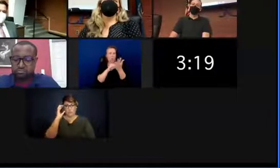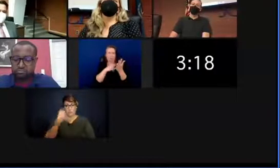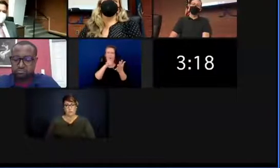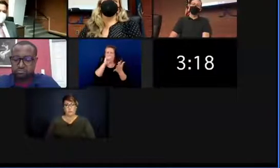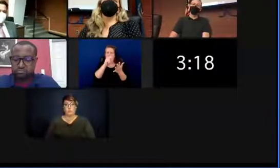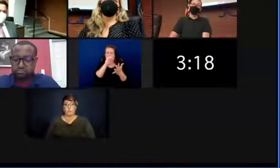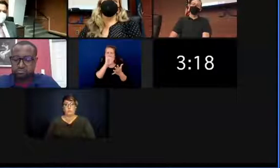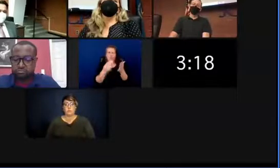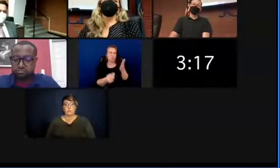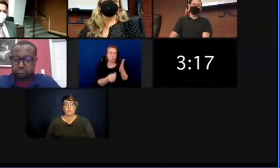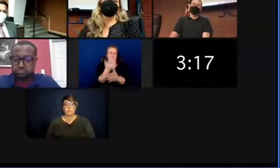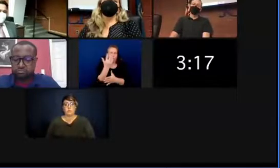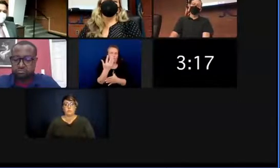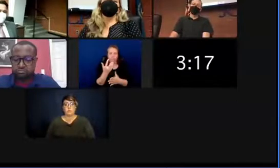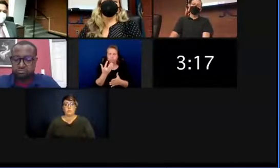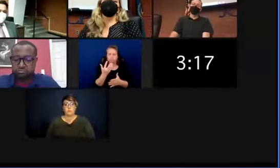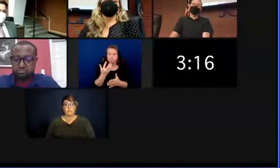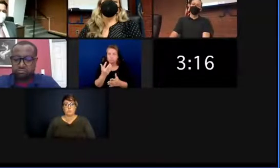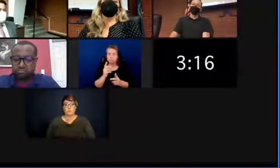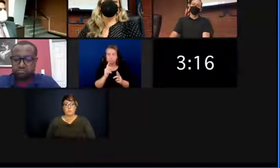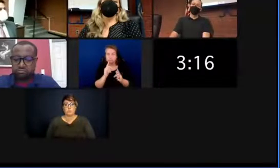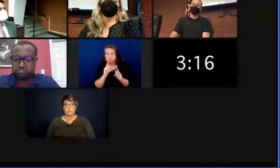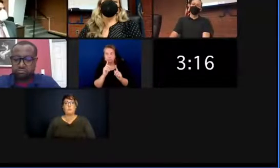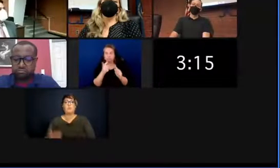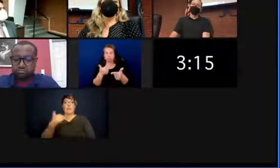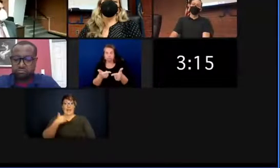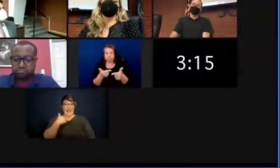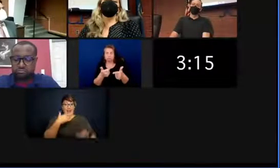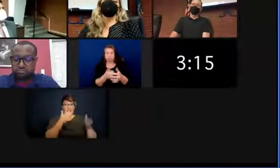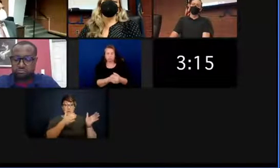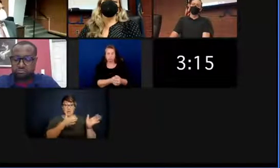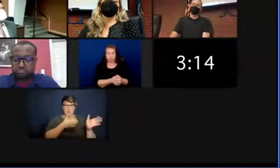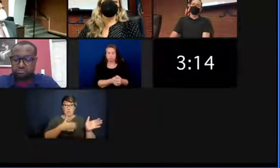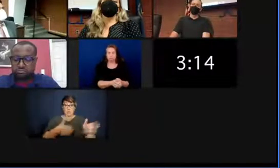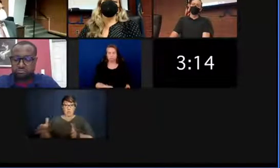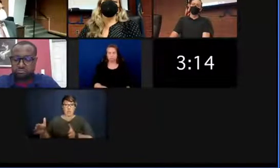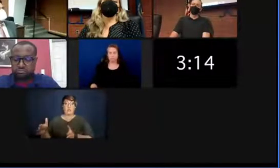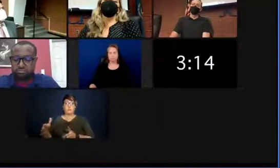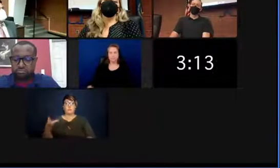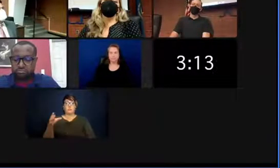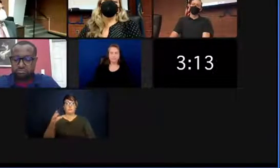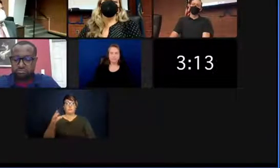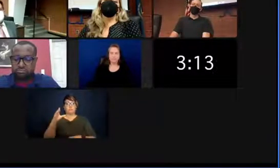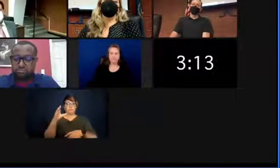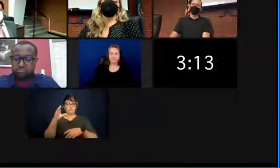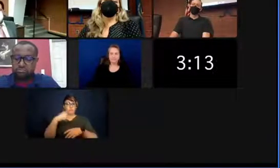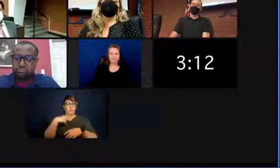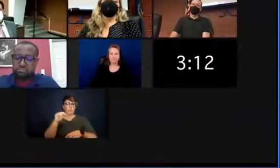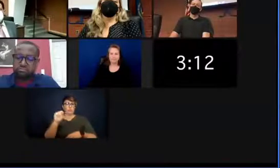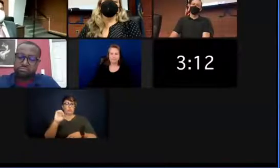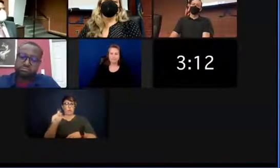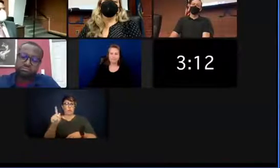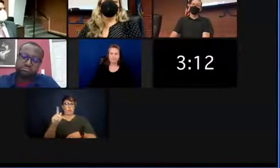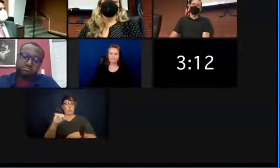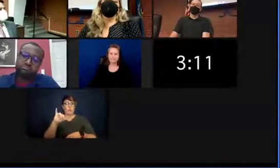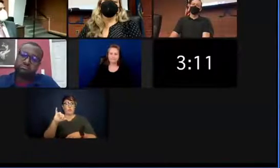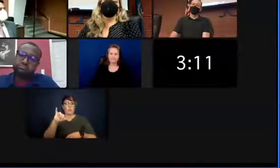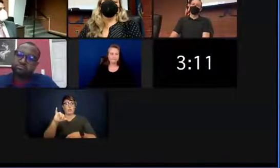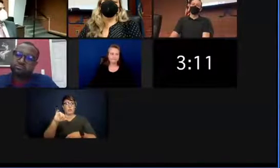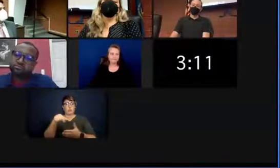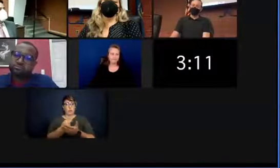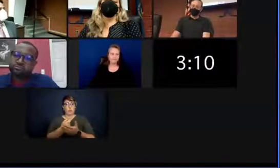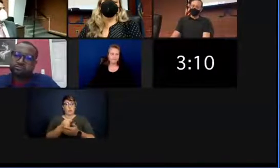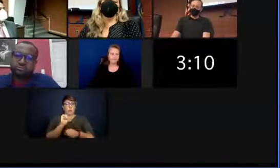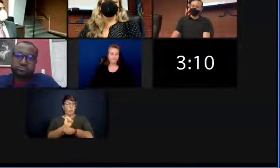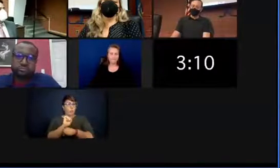kuhusiana na yale ambayo anafanya. Tungependa kuona yakifanikiwa zaidi. Je, kuna njia ya